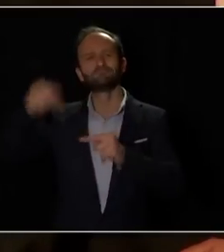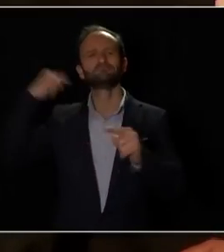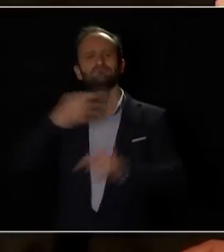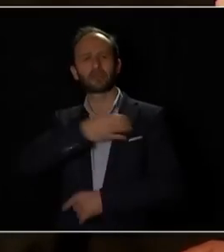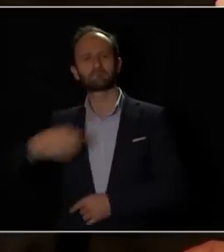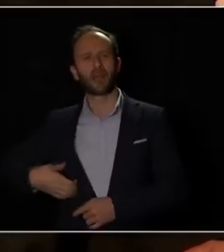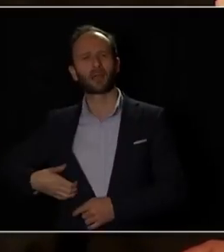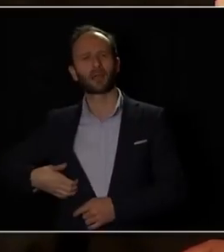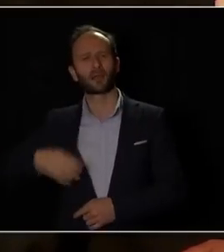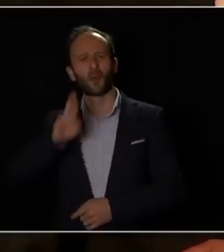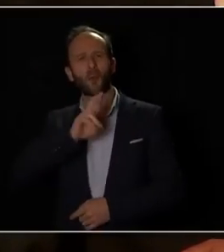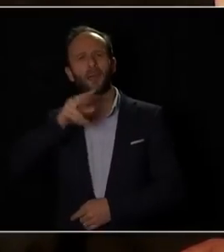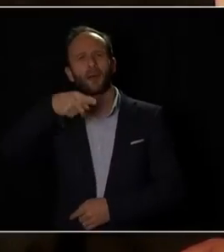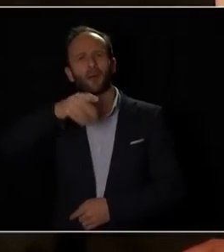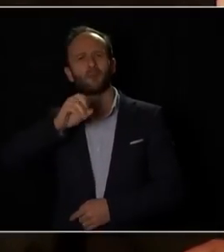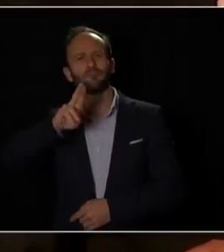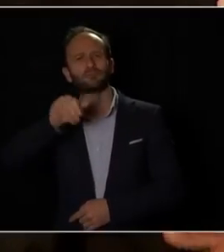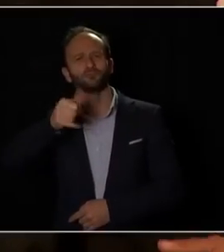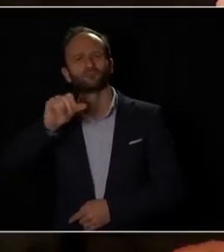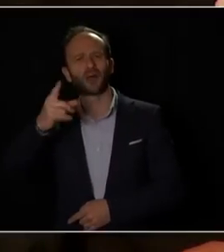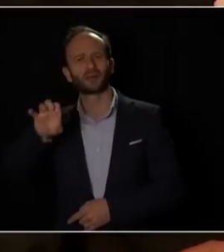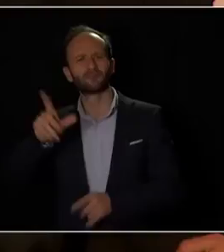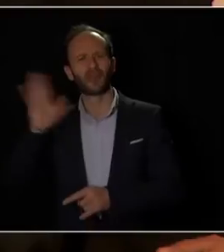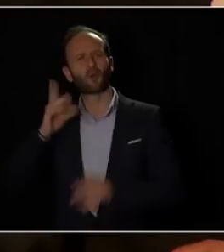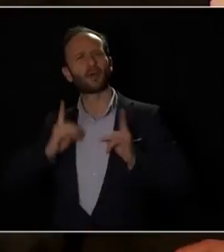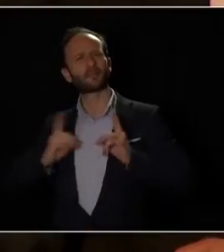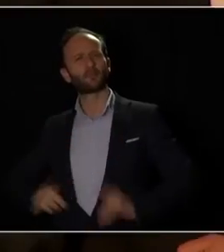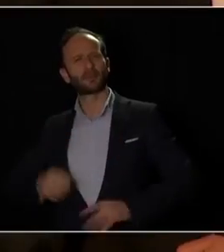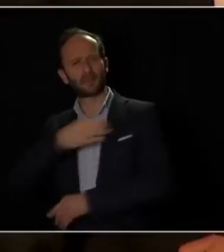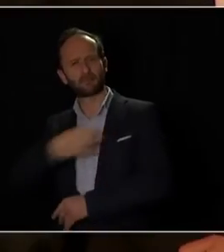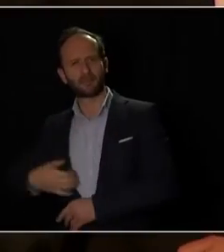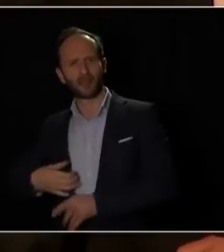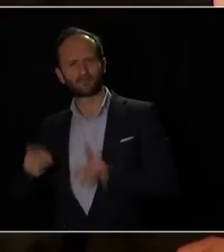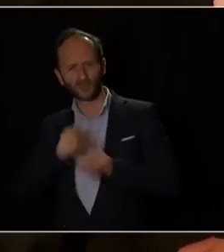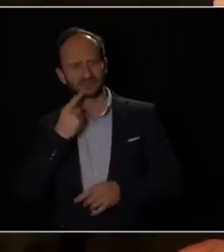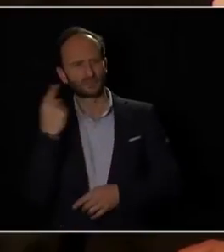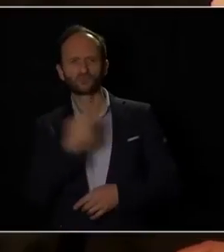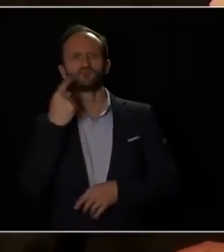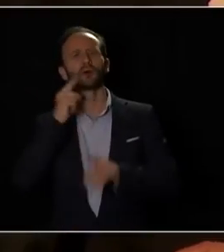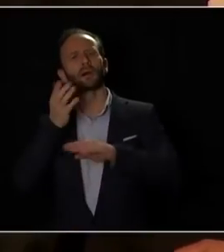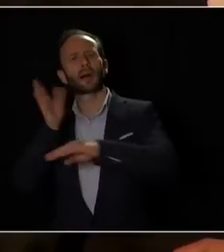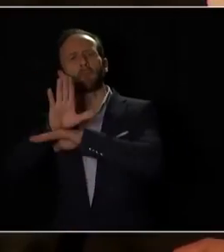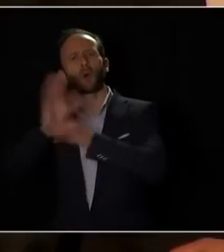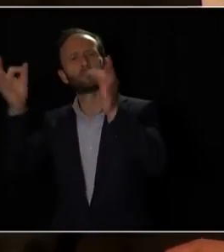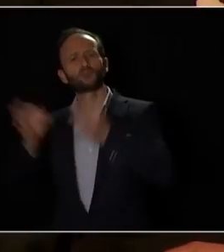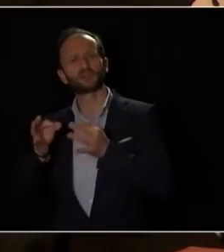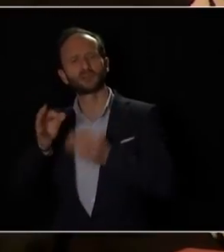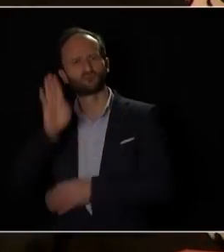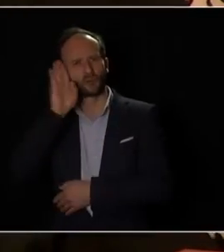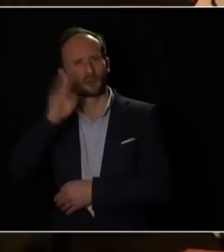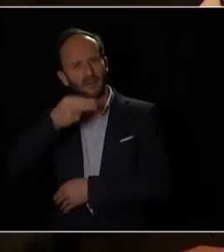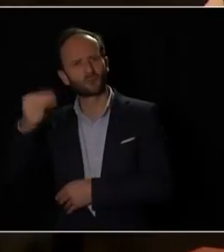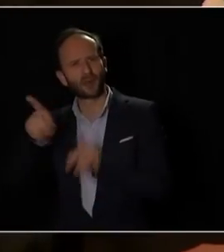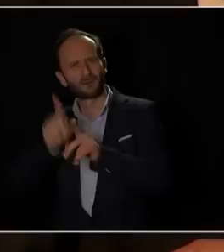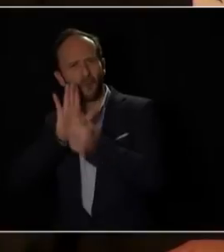Robert Poujade, qui était, lorsqu'il était député-maire, rapporteur du budget de la gendarmerie nationale, mais aussi avec